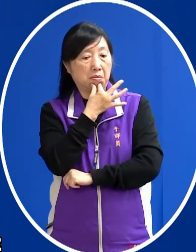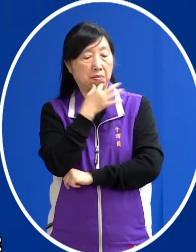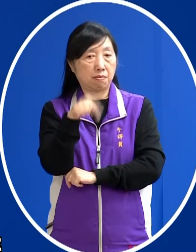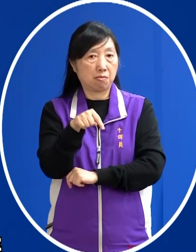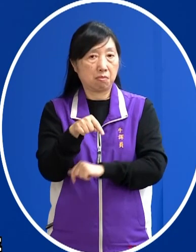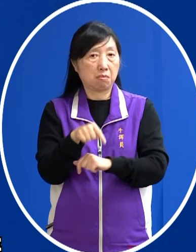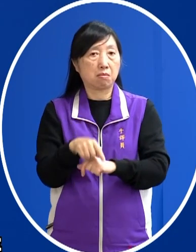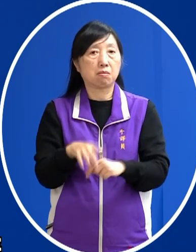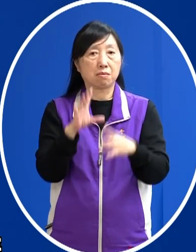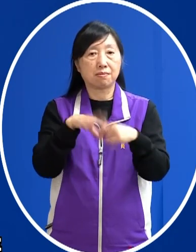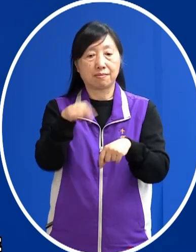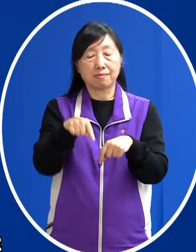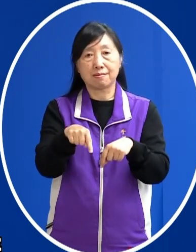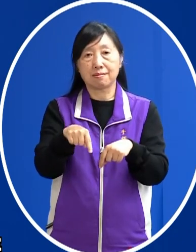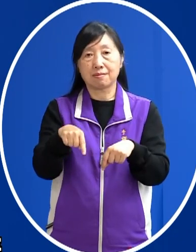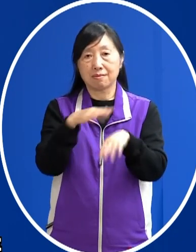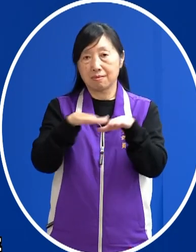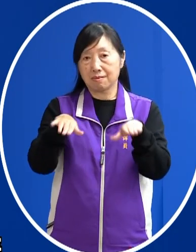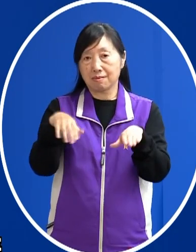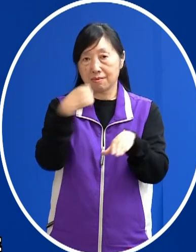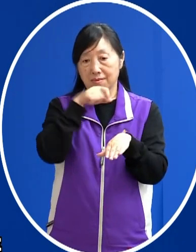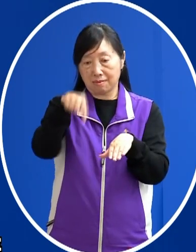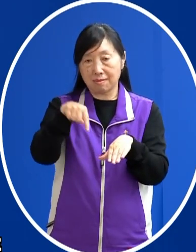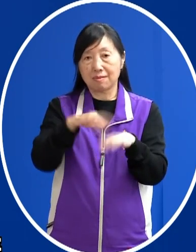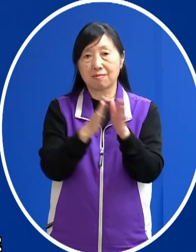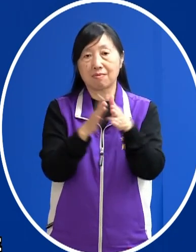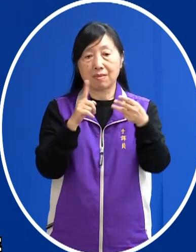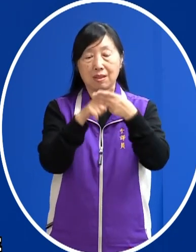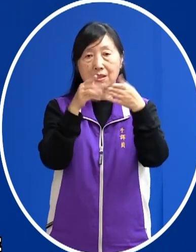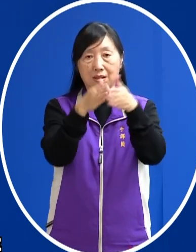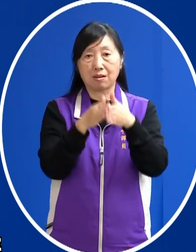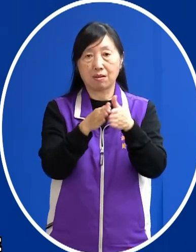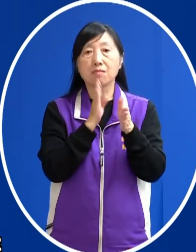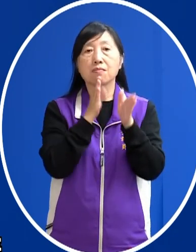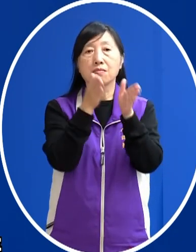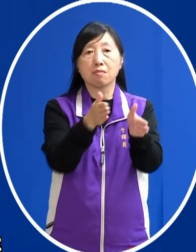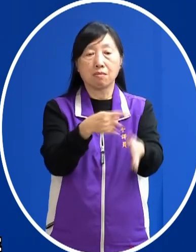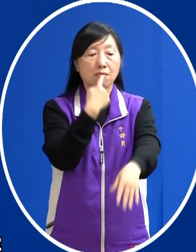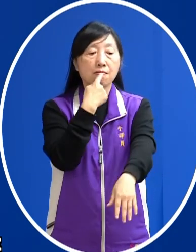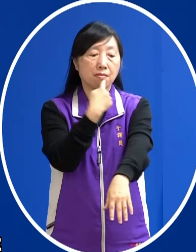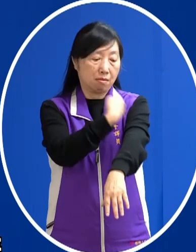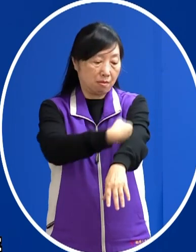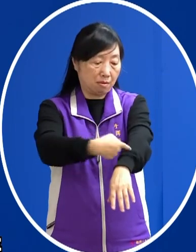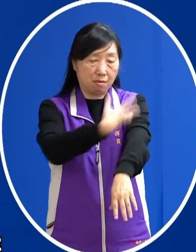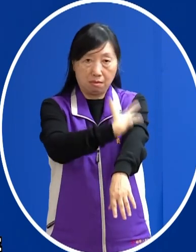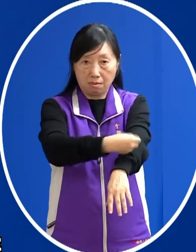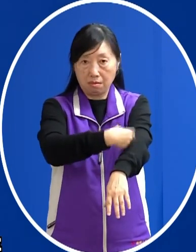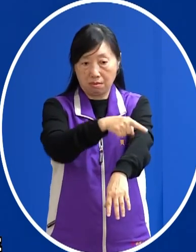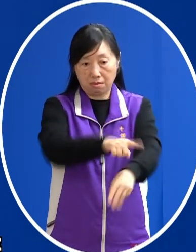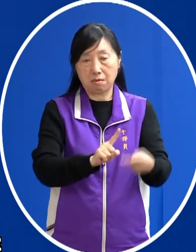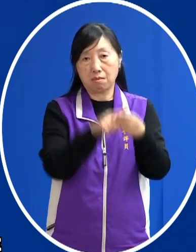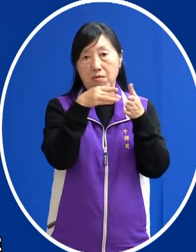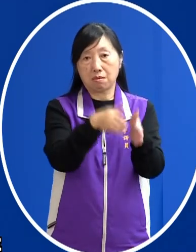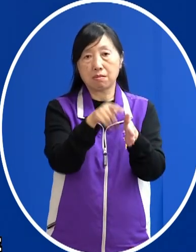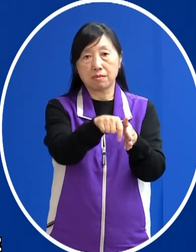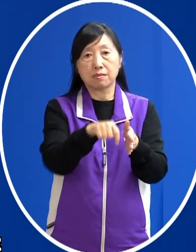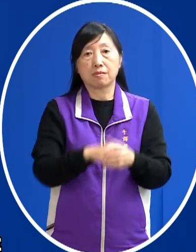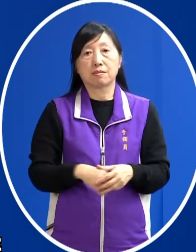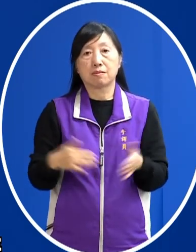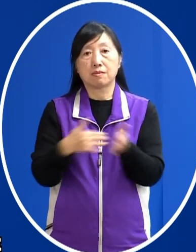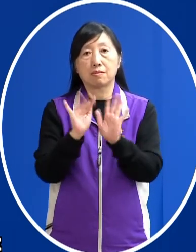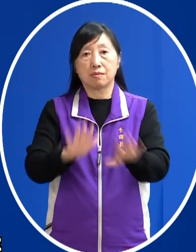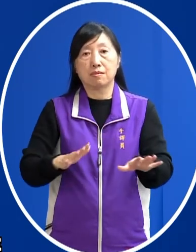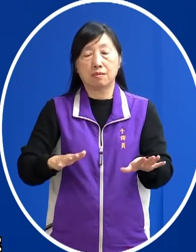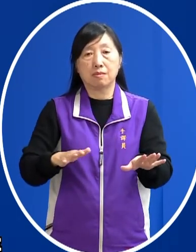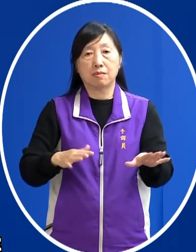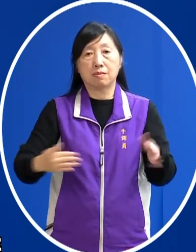们这个资源平台主要是以收集血液的检体为主。那到目前为止我们总共已经